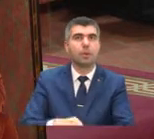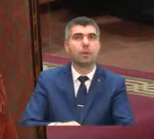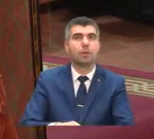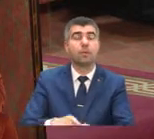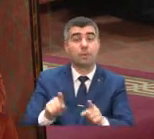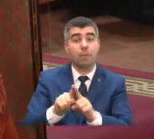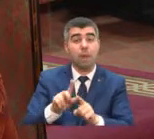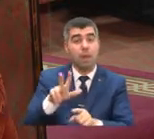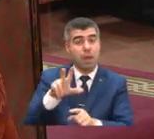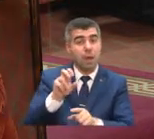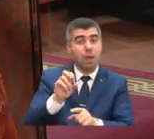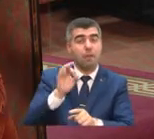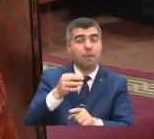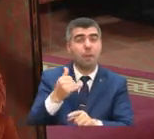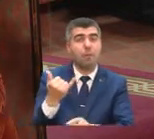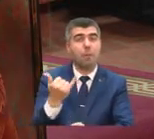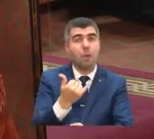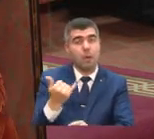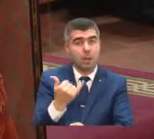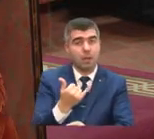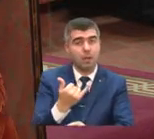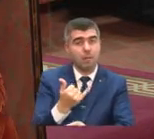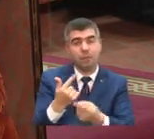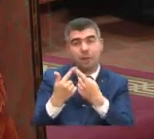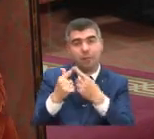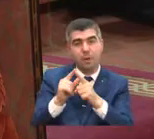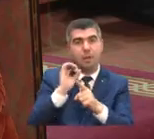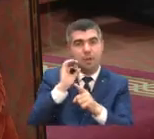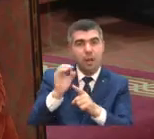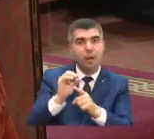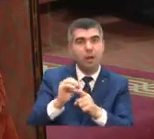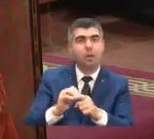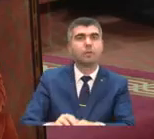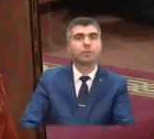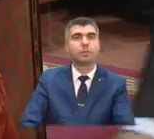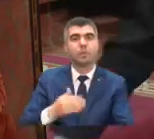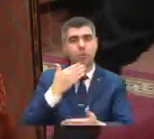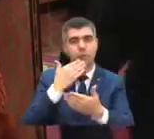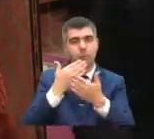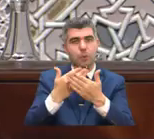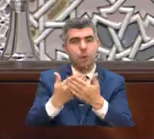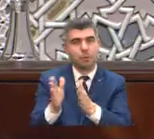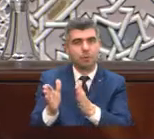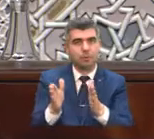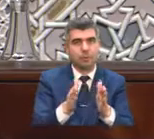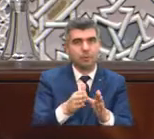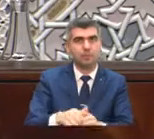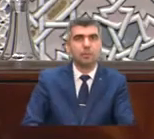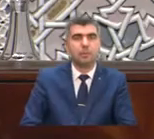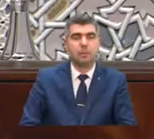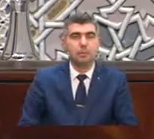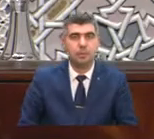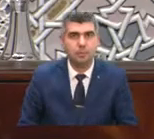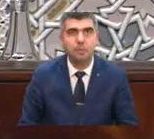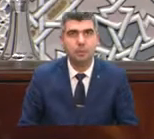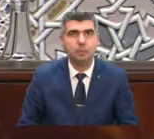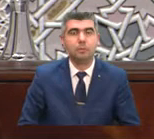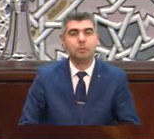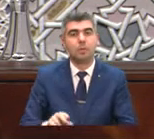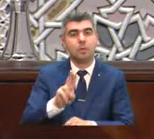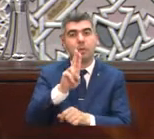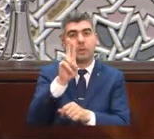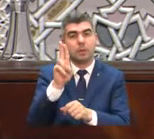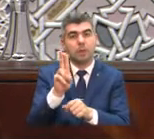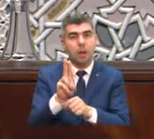نعرفوا هذه القضيه لان حين كندافعوا على الحقوق ندافعوا على الواجبات ايضا. شكرا سيد الوزير. السؤال الموالي